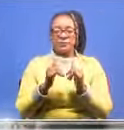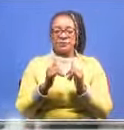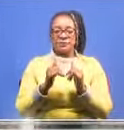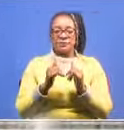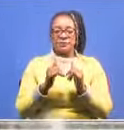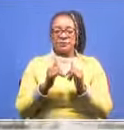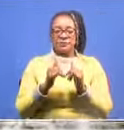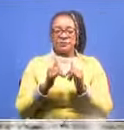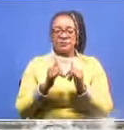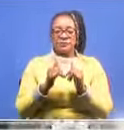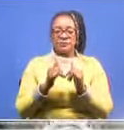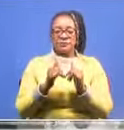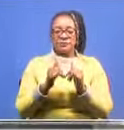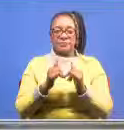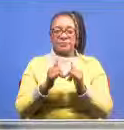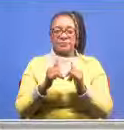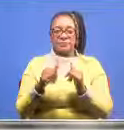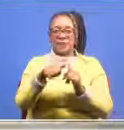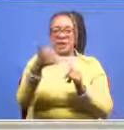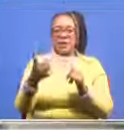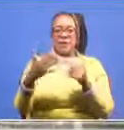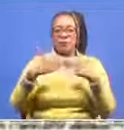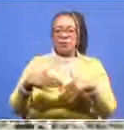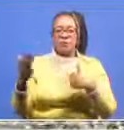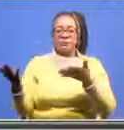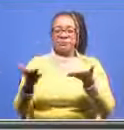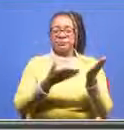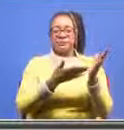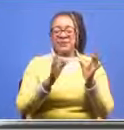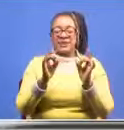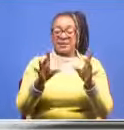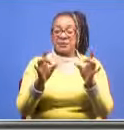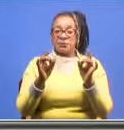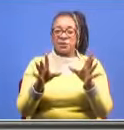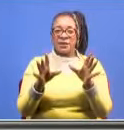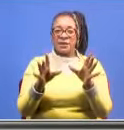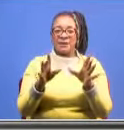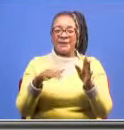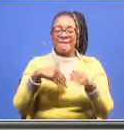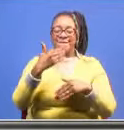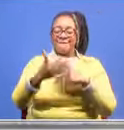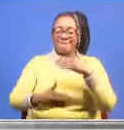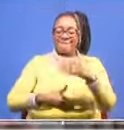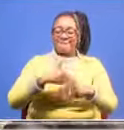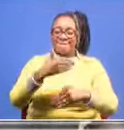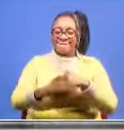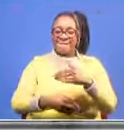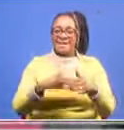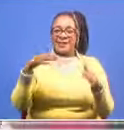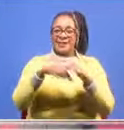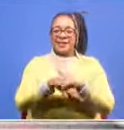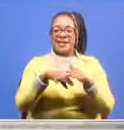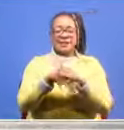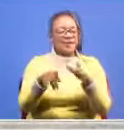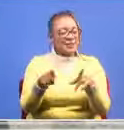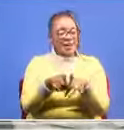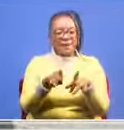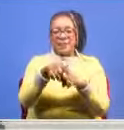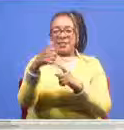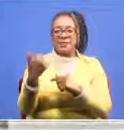Mwili mwingine ukifikishwa katika hifadhi ya maiti ya City ukiwa umefungwa kwa gunia sawia na ile